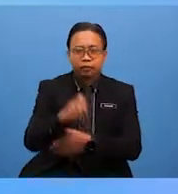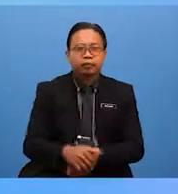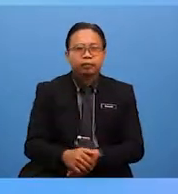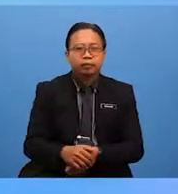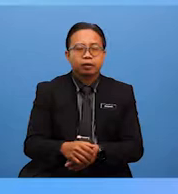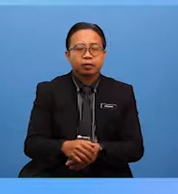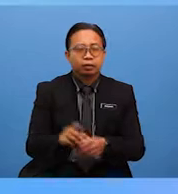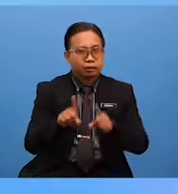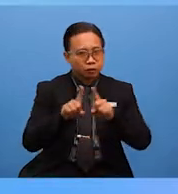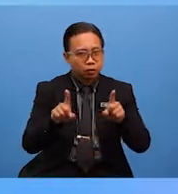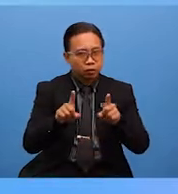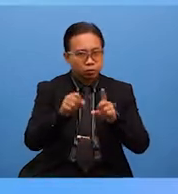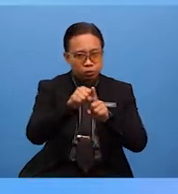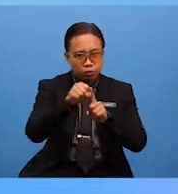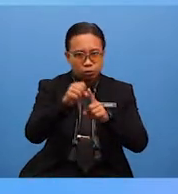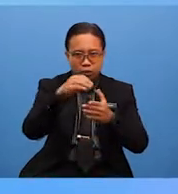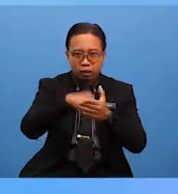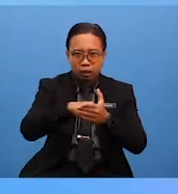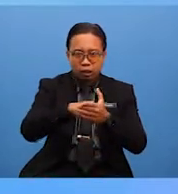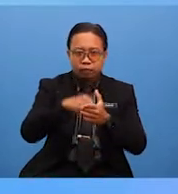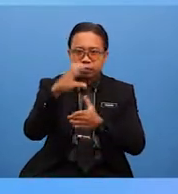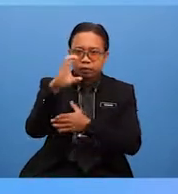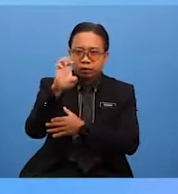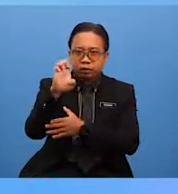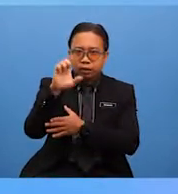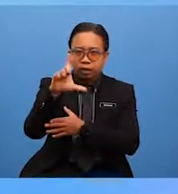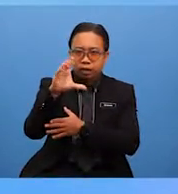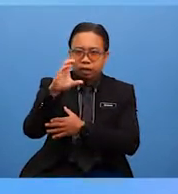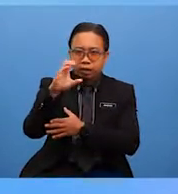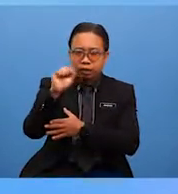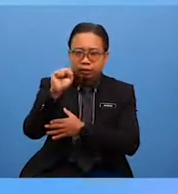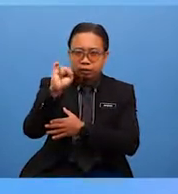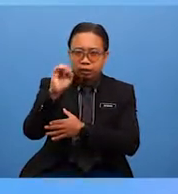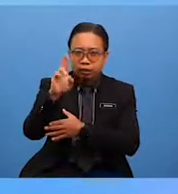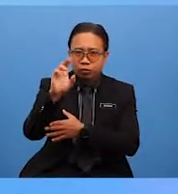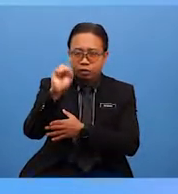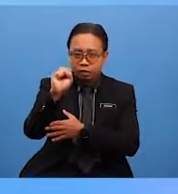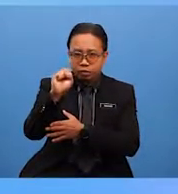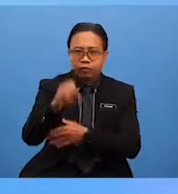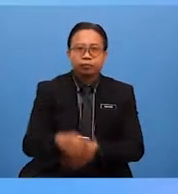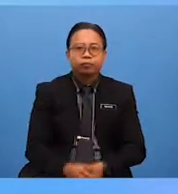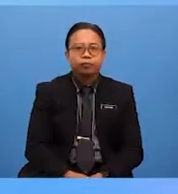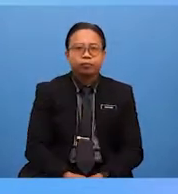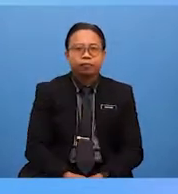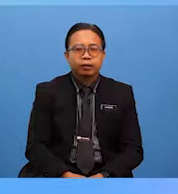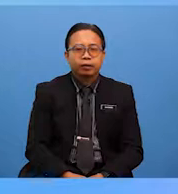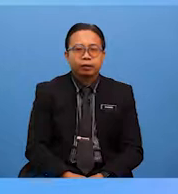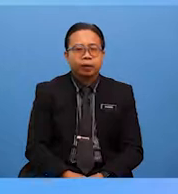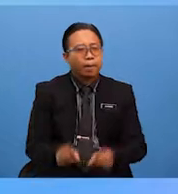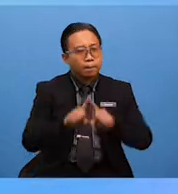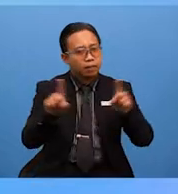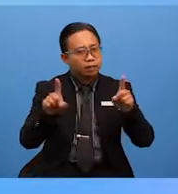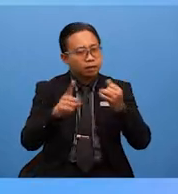suhu bulet disukai dalam darjah celsius atau Kelvin dan pedesaan